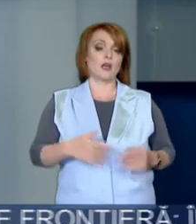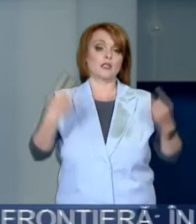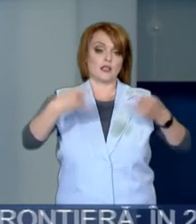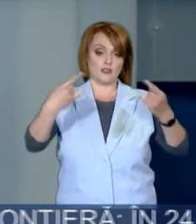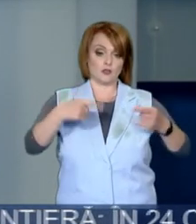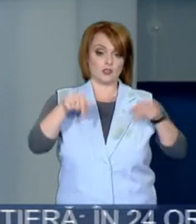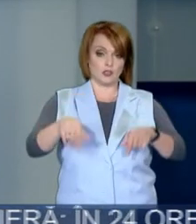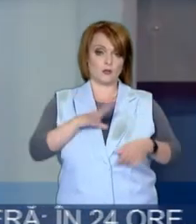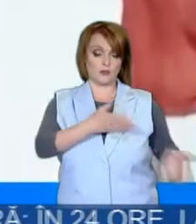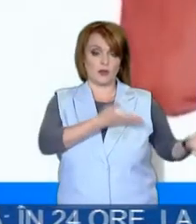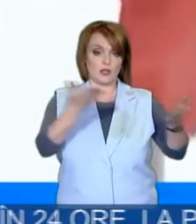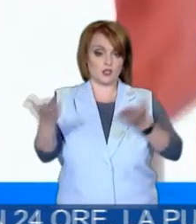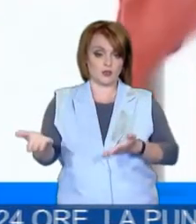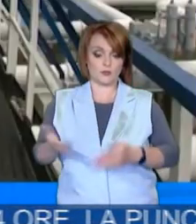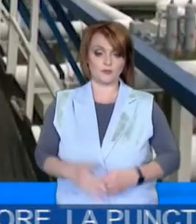de Televiziune.